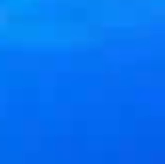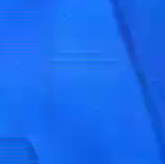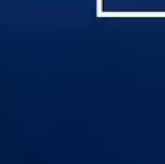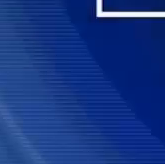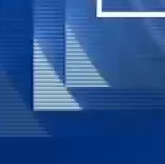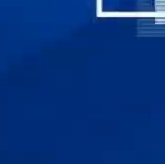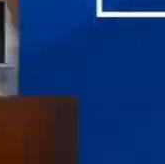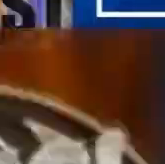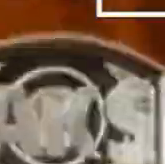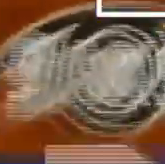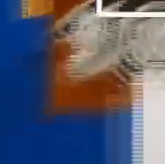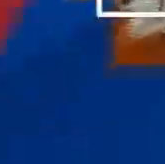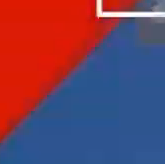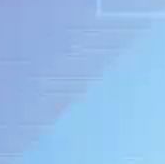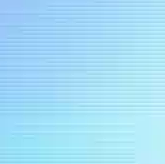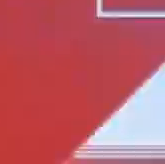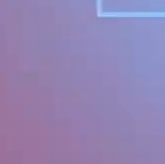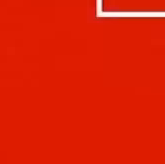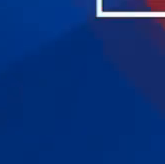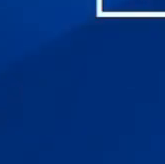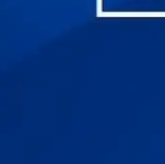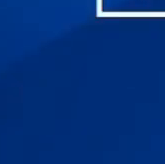pa.